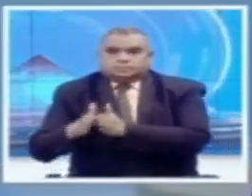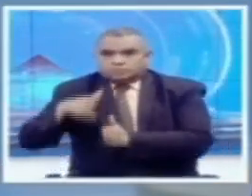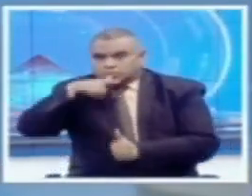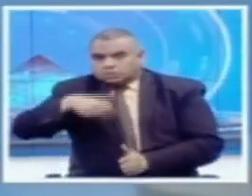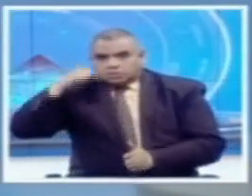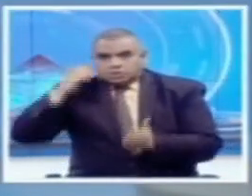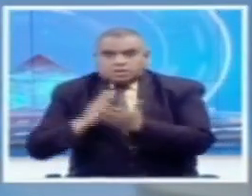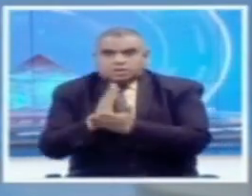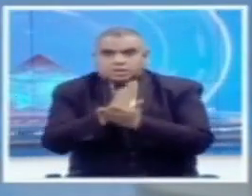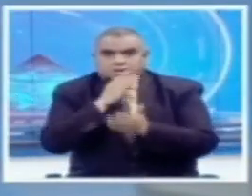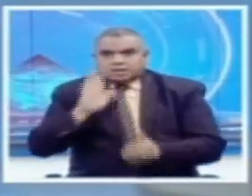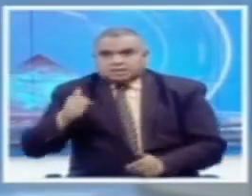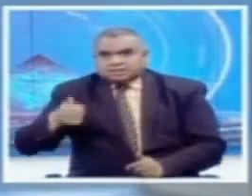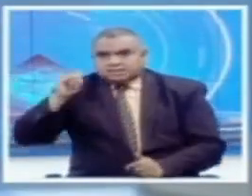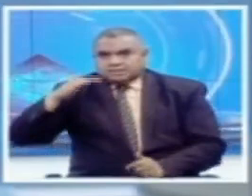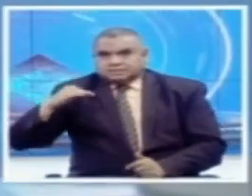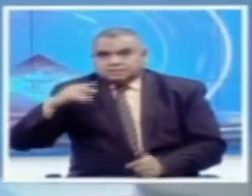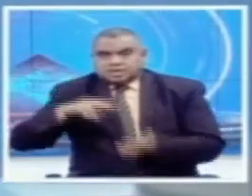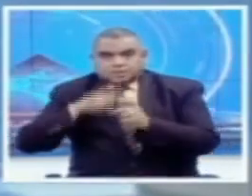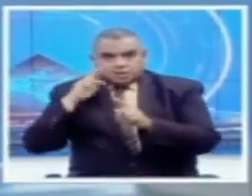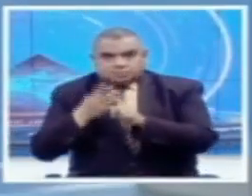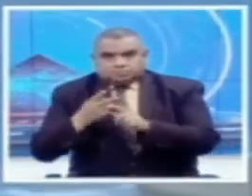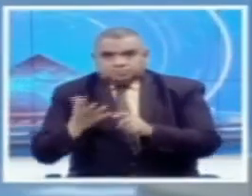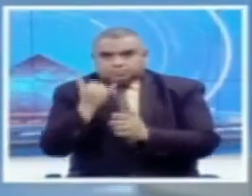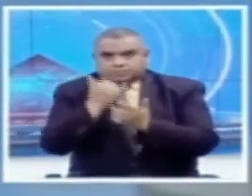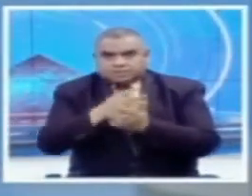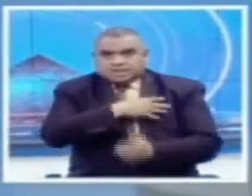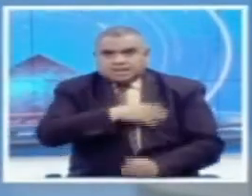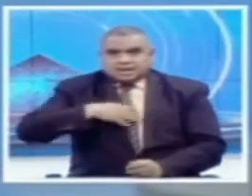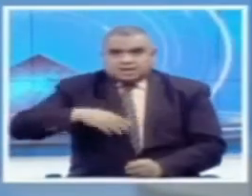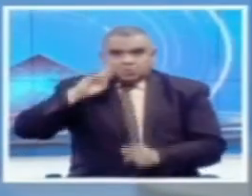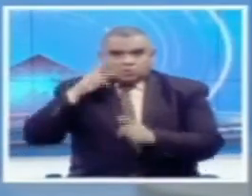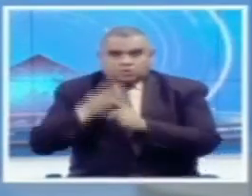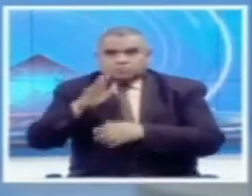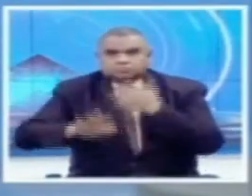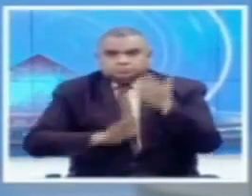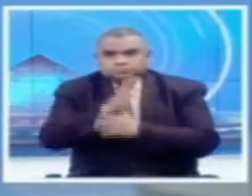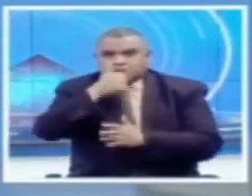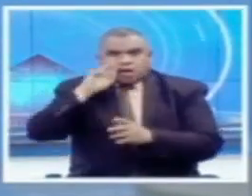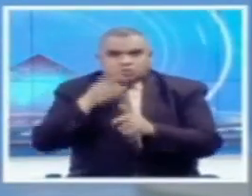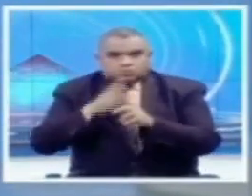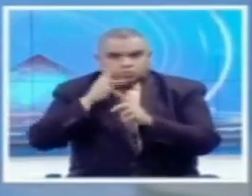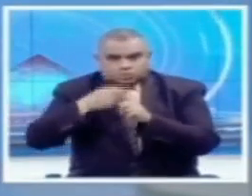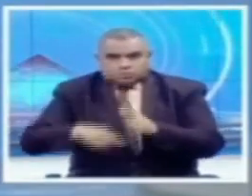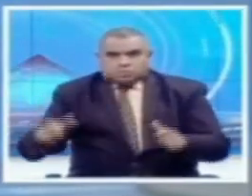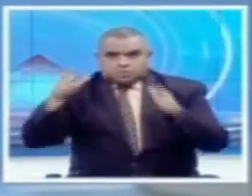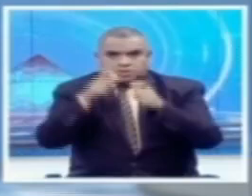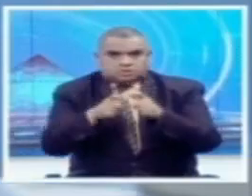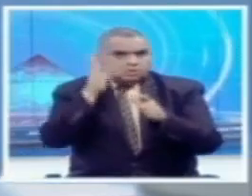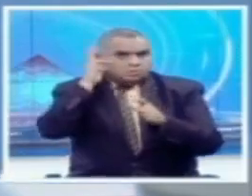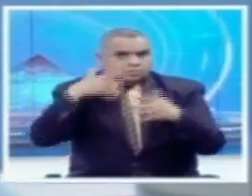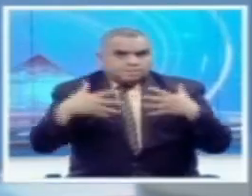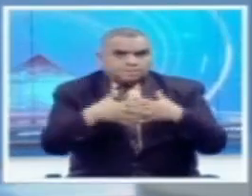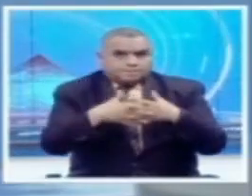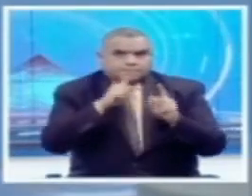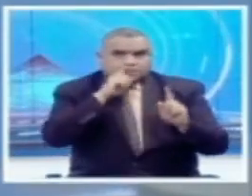أشاد وزير الخارجية سامح شكري بالاهتمام الذي توليها النرويج لقضايا الشرق الأوسط، وخلال مؤتمر صحفي